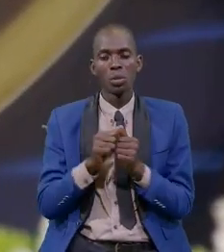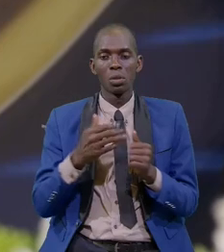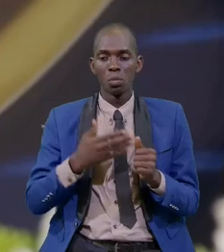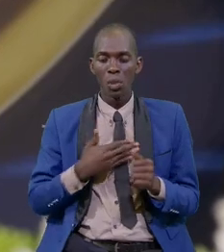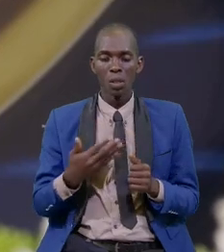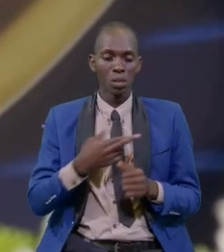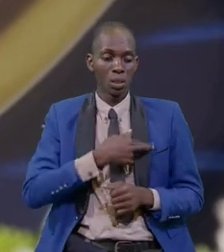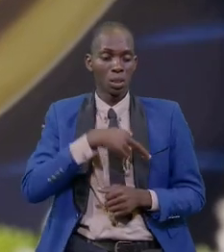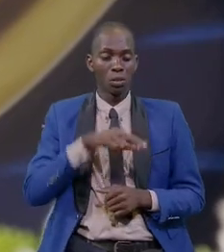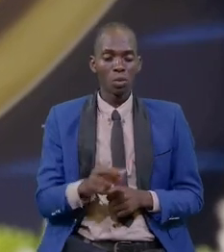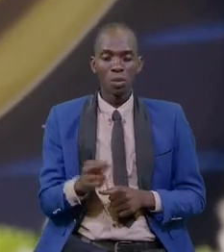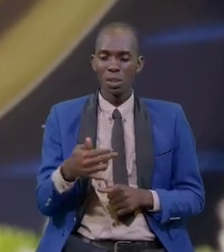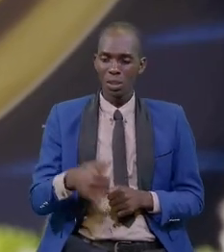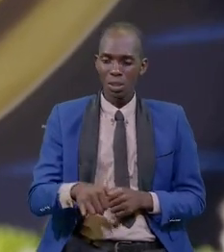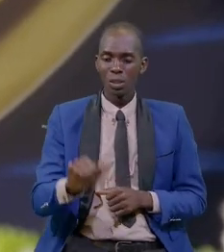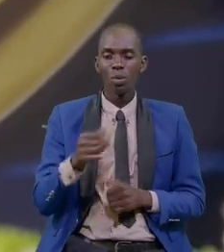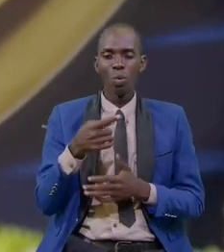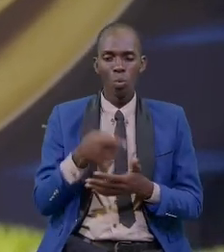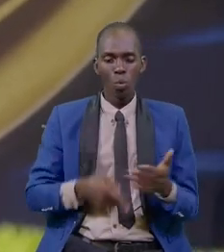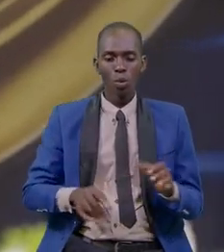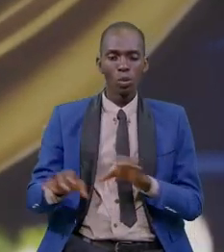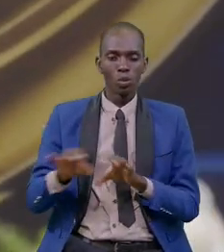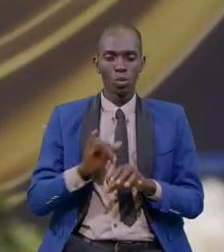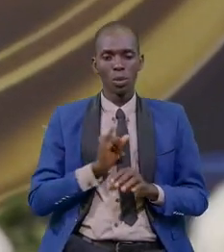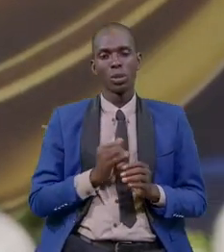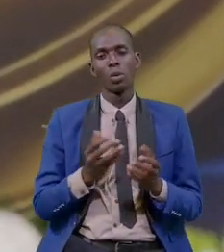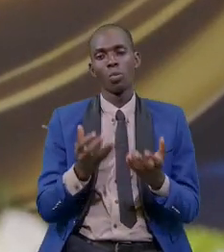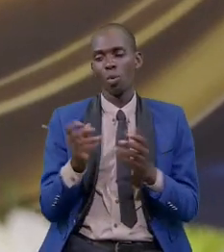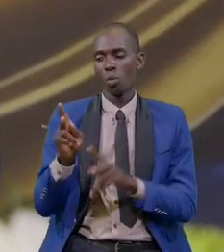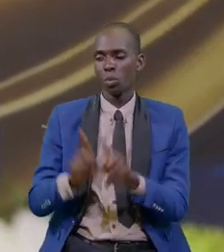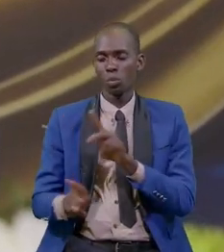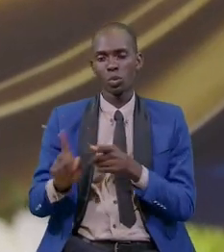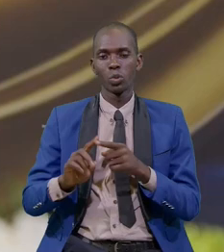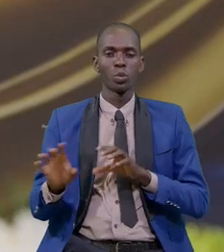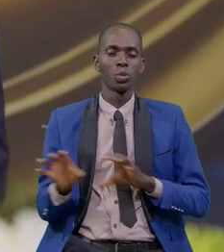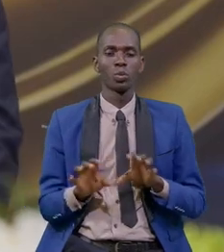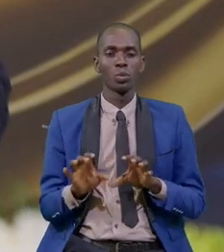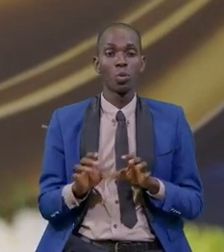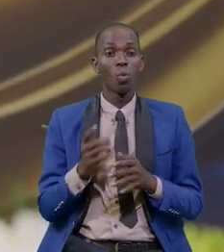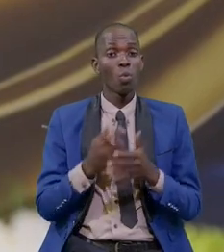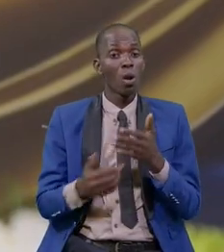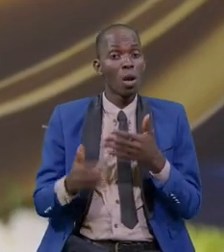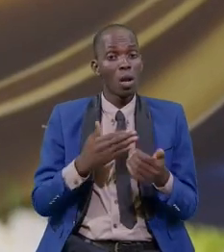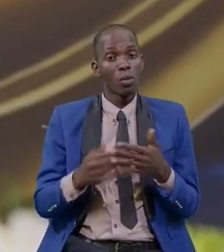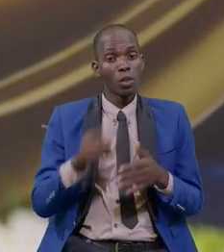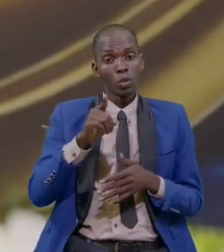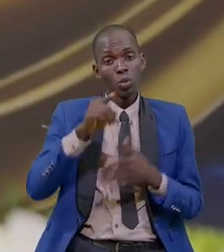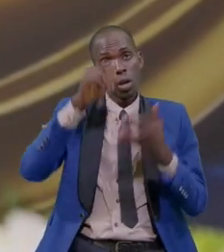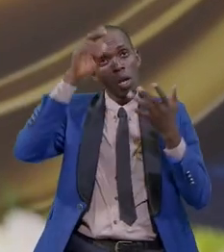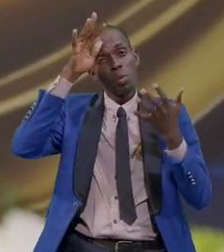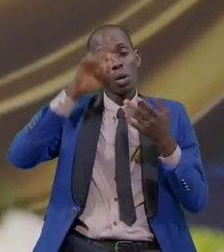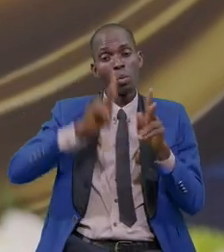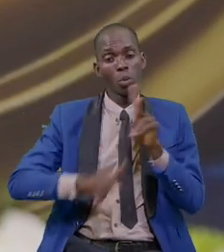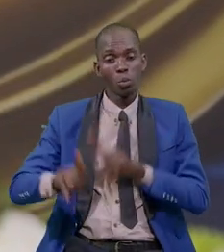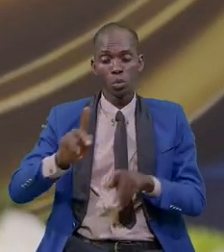fasse? Pensez correctement et tout ce que vous voudrez que les autres vous fassent,